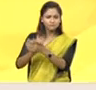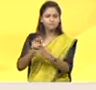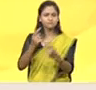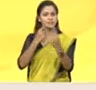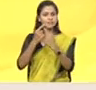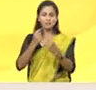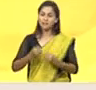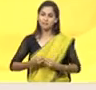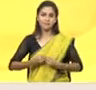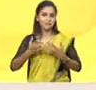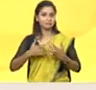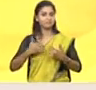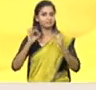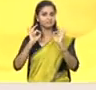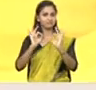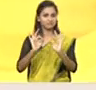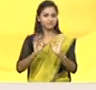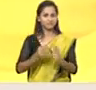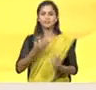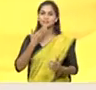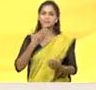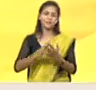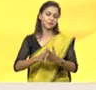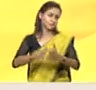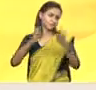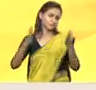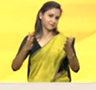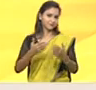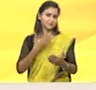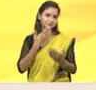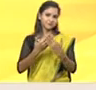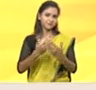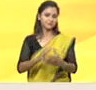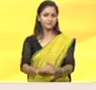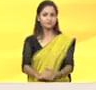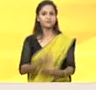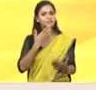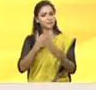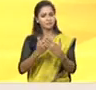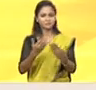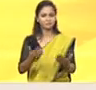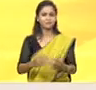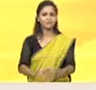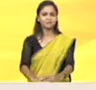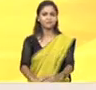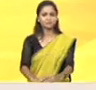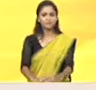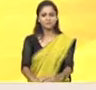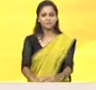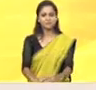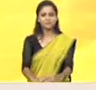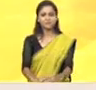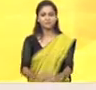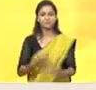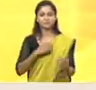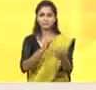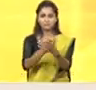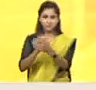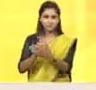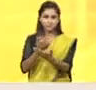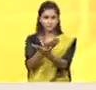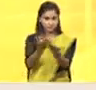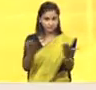बहुत अच्छा लगा। चलिए, बहुत बहुत धन्यवाद दोस्तों। थैंक यू सो मच। मेरे प्यारे